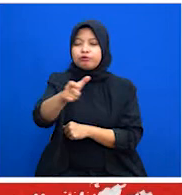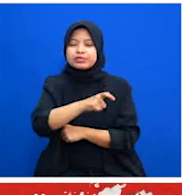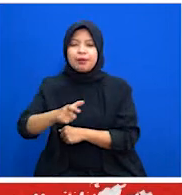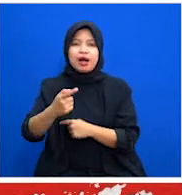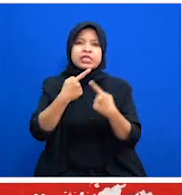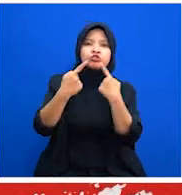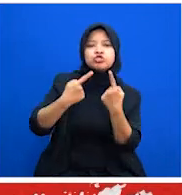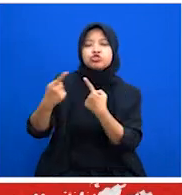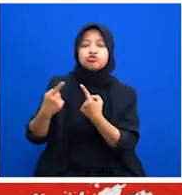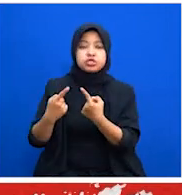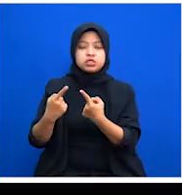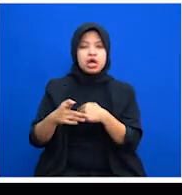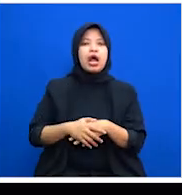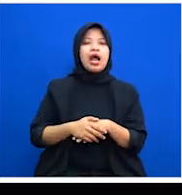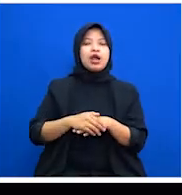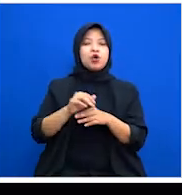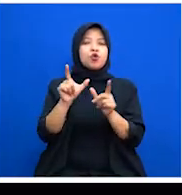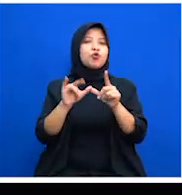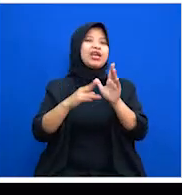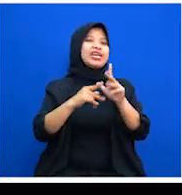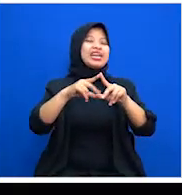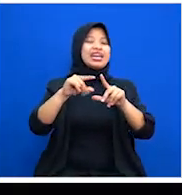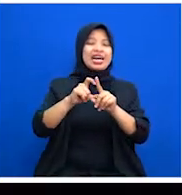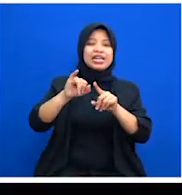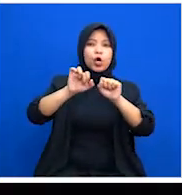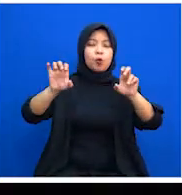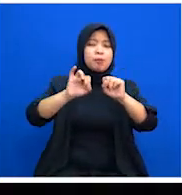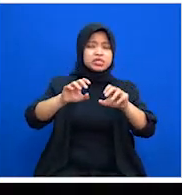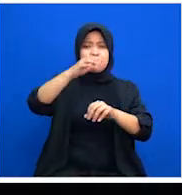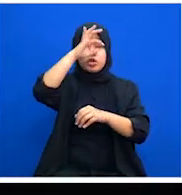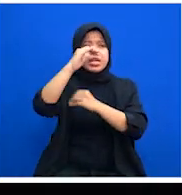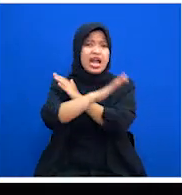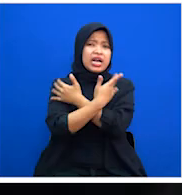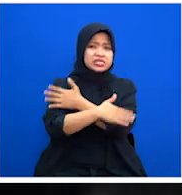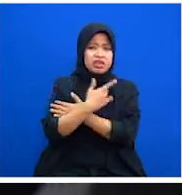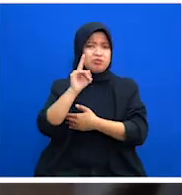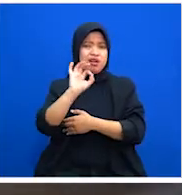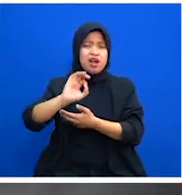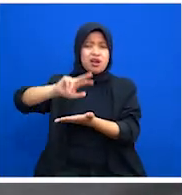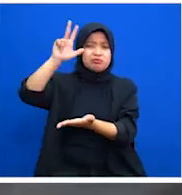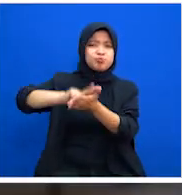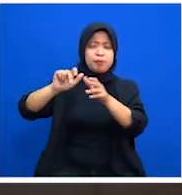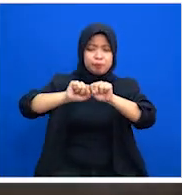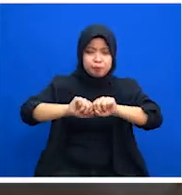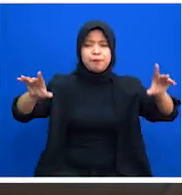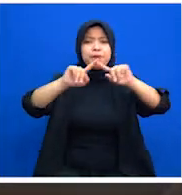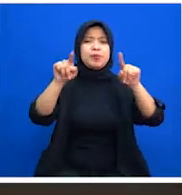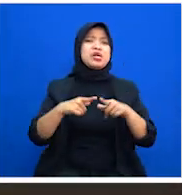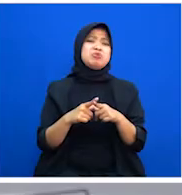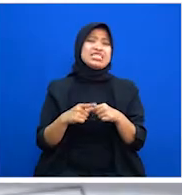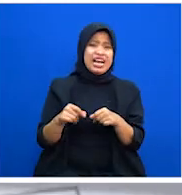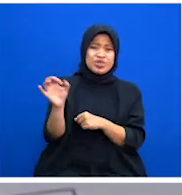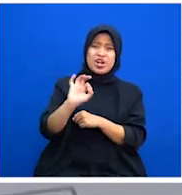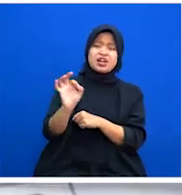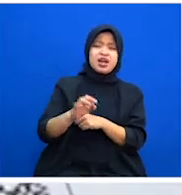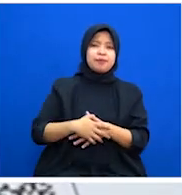Raya sehingga Kombes Winardi memastikan bahwa Polda Aceh tidak memiliki wewenang untuk menerbitkan kebijakan terkait hal